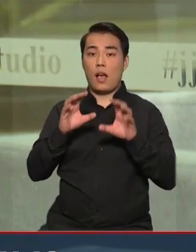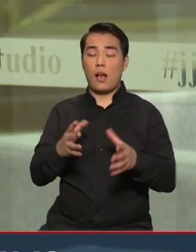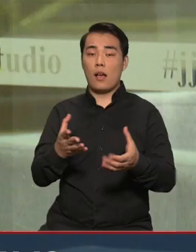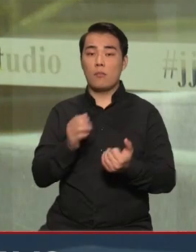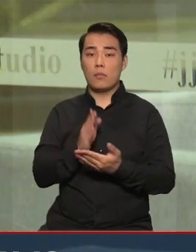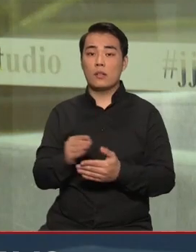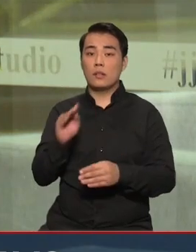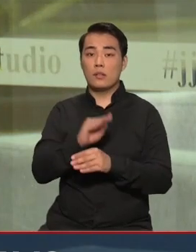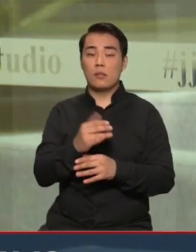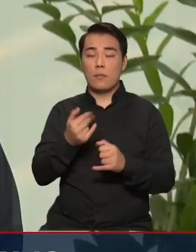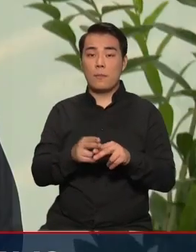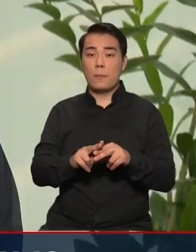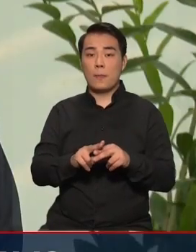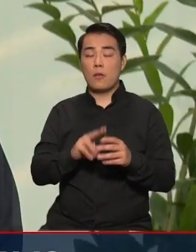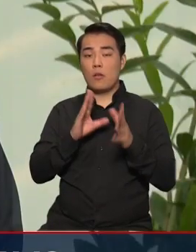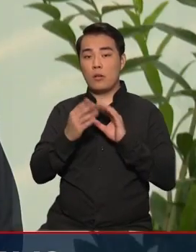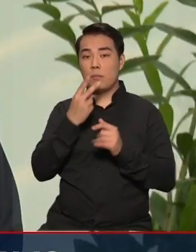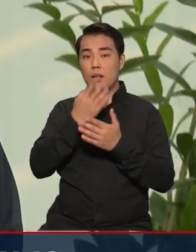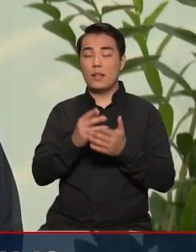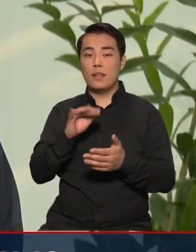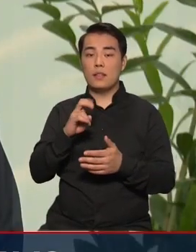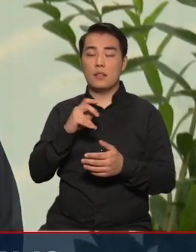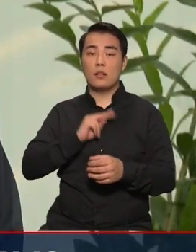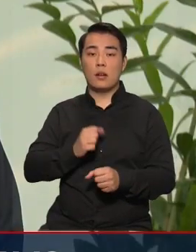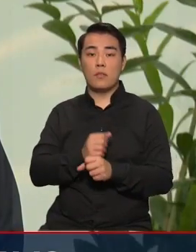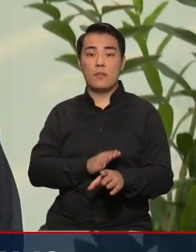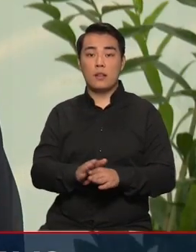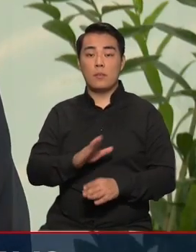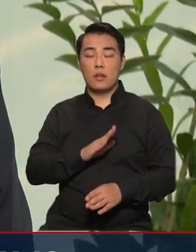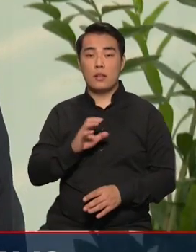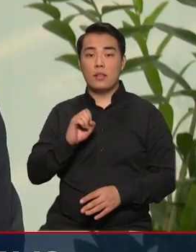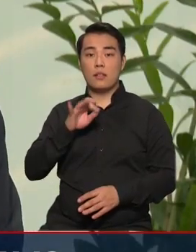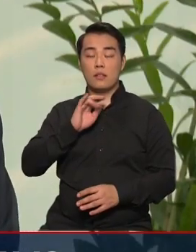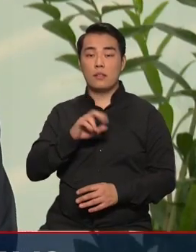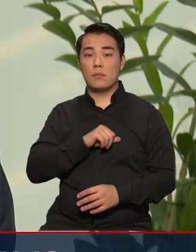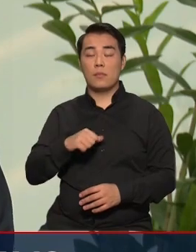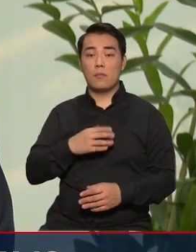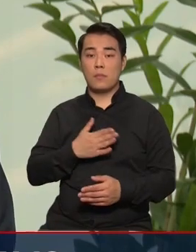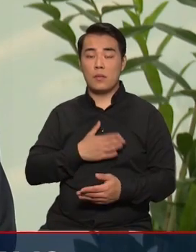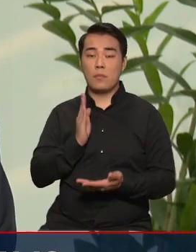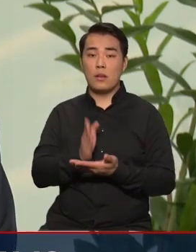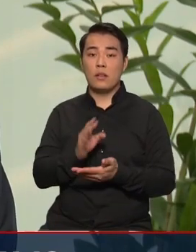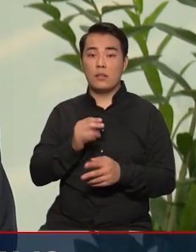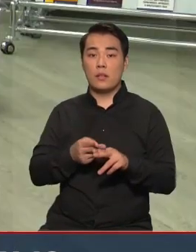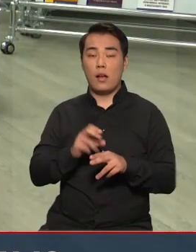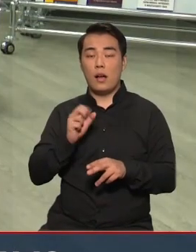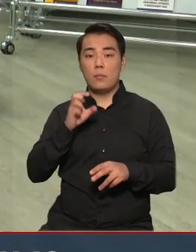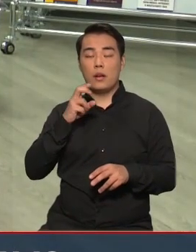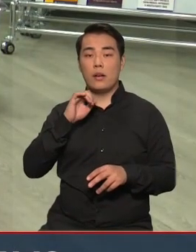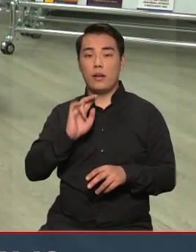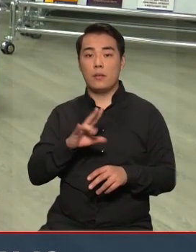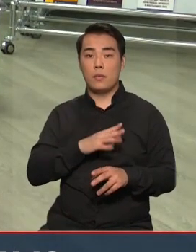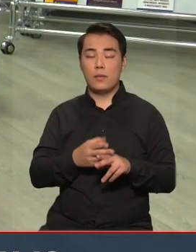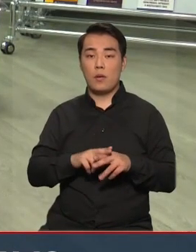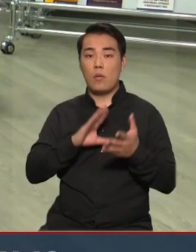жатырмыз. Инициаторы бірнеше жігіт болды. Еділ Жаңбуршин азамат бар, мен бармын, Абақанов Елдос деген азамат болды,